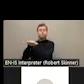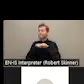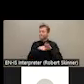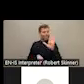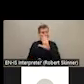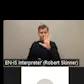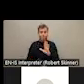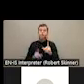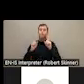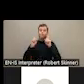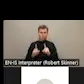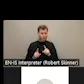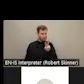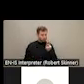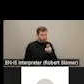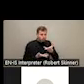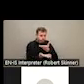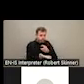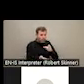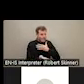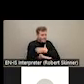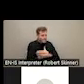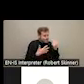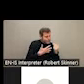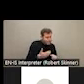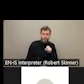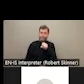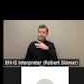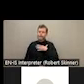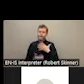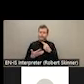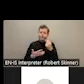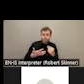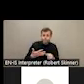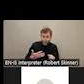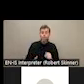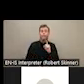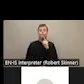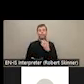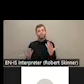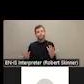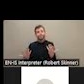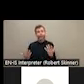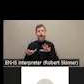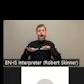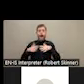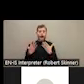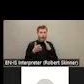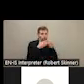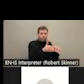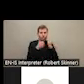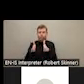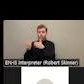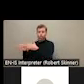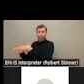éducatif. Or, dans la plupart des pays, il n'y a pas assez de moyens qui sont alloués à l'éducation des personnes